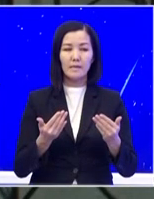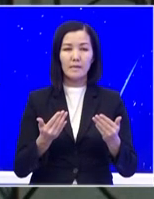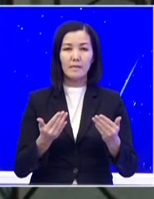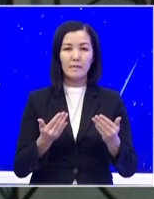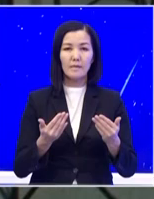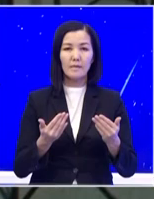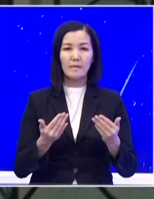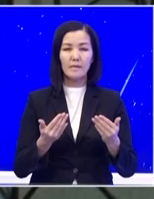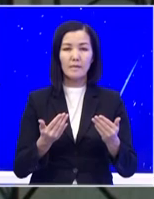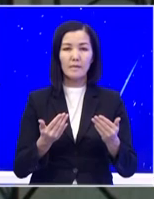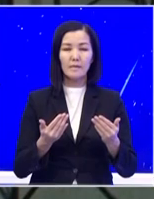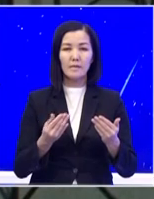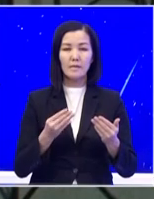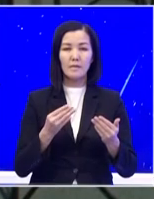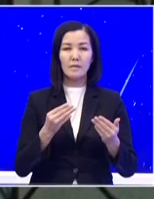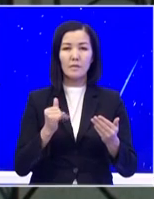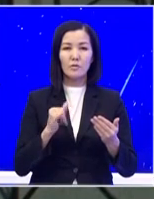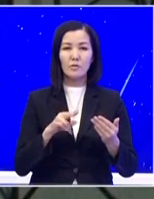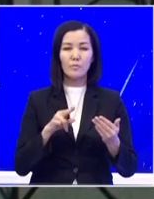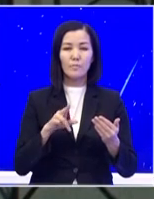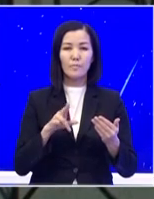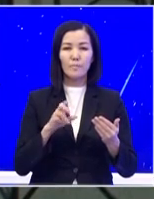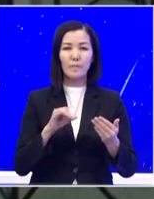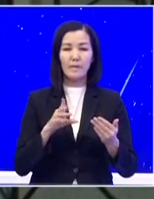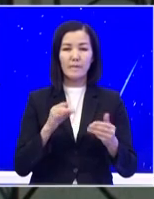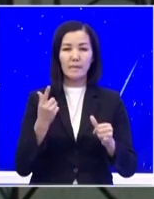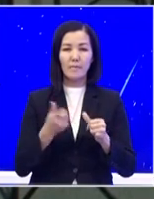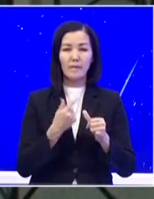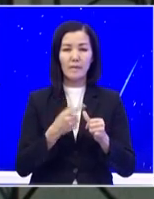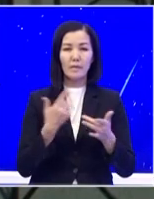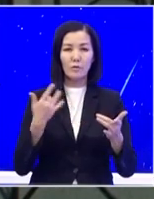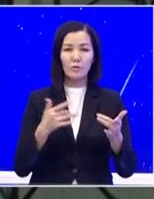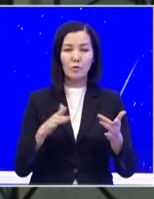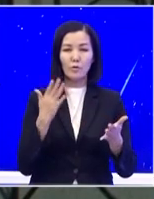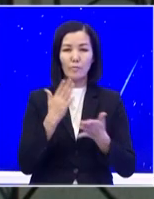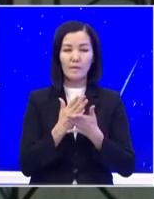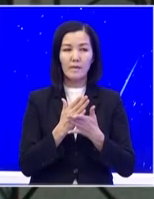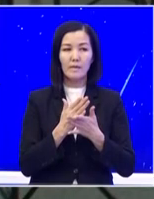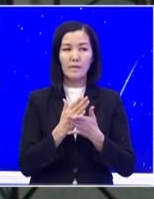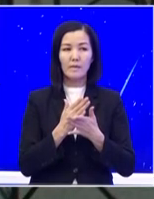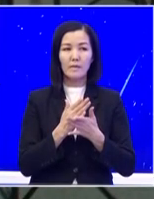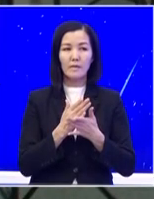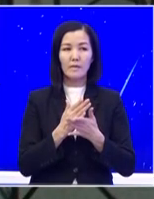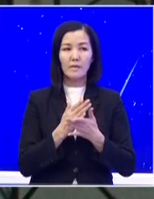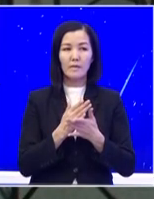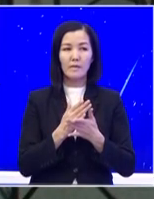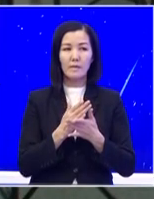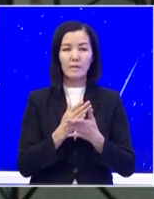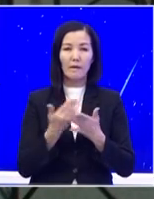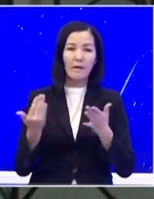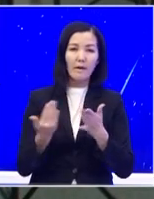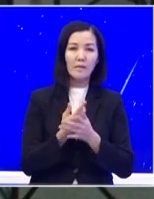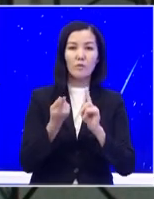жаңағы жұппасардан көрі сол жаңағы енді ол екі сияқылды, бірақ сол жерде бірден алып қайтадан